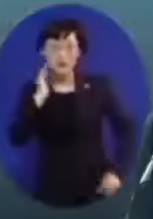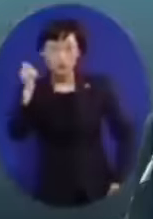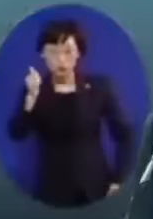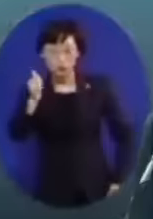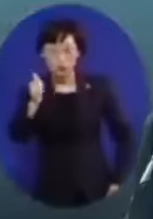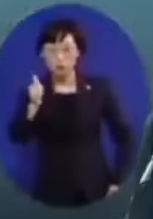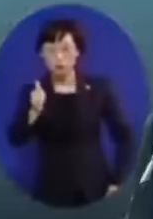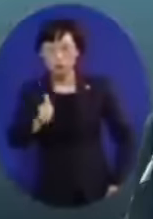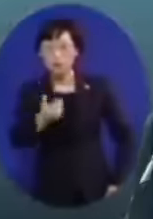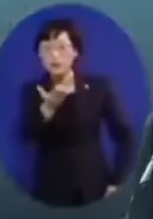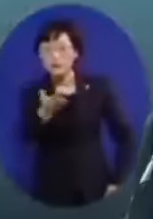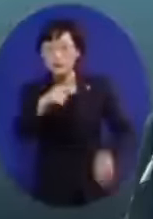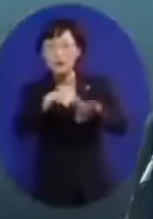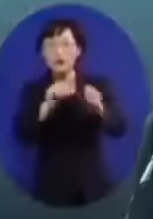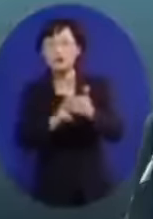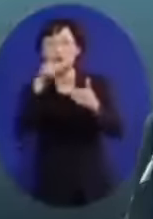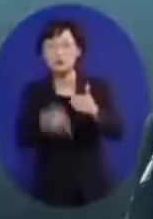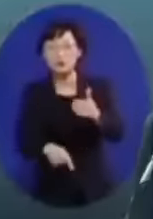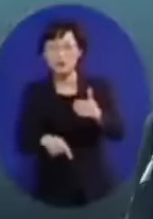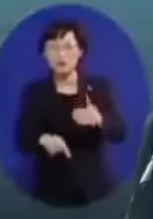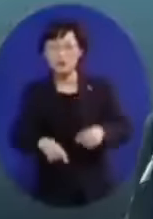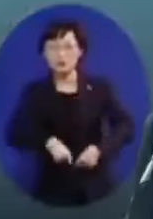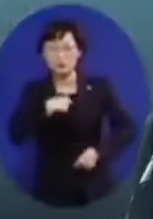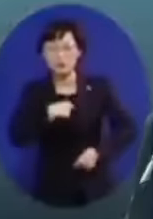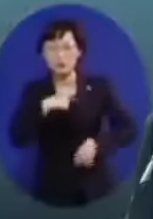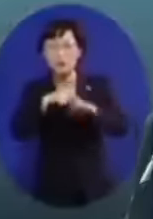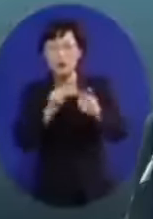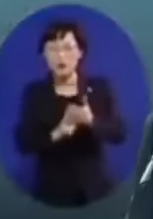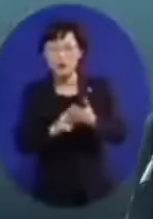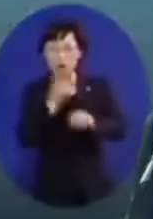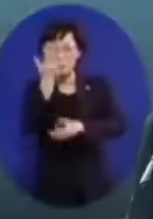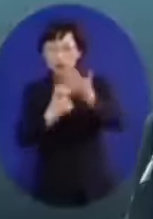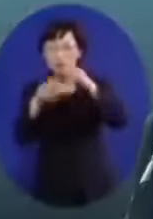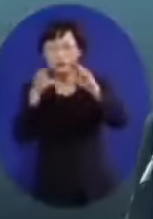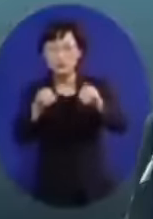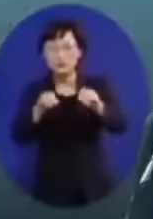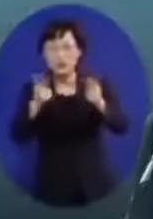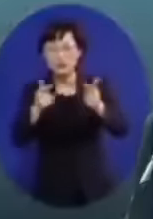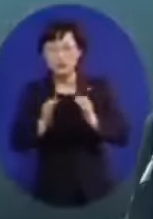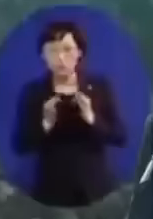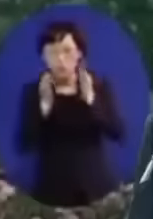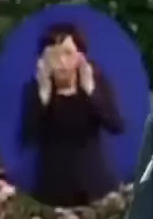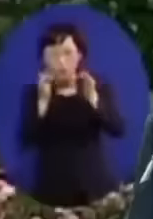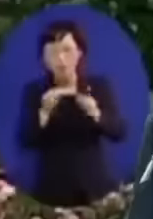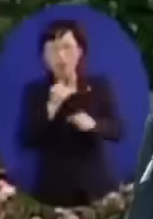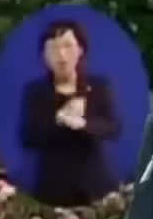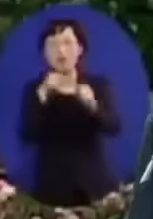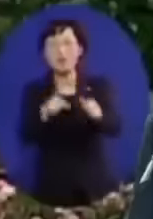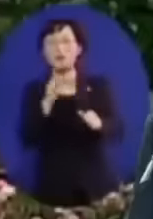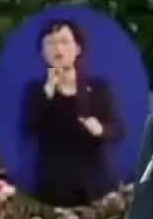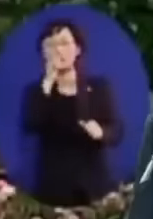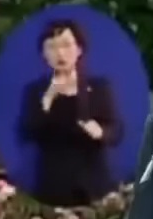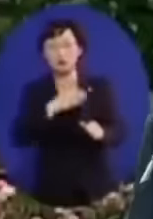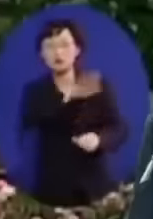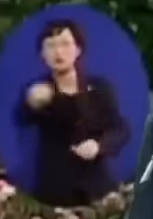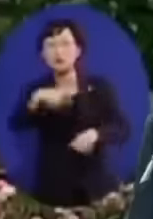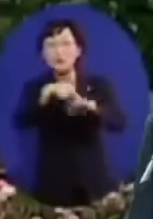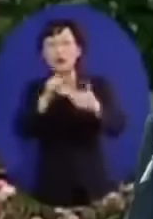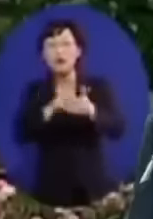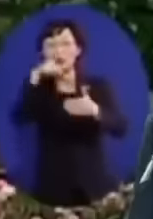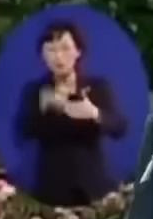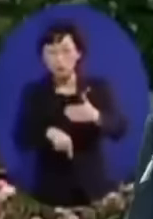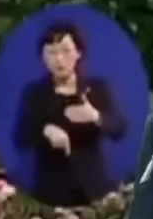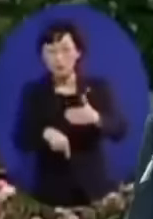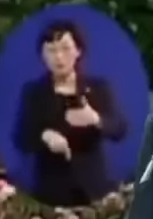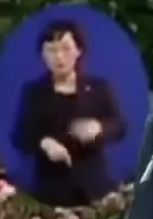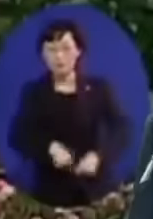있는 정직한 양심의 불꽃이 꺼지지 않도록 힘써 노력하라고 늘 강조했습니다. 우리의 가슴 속에는 정직한